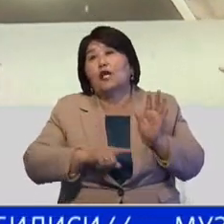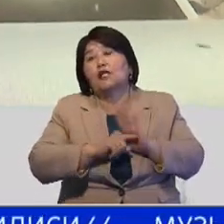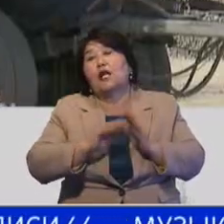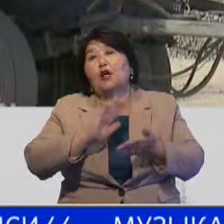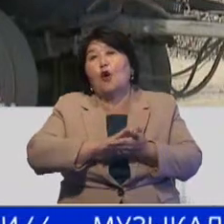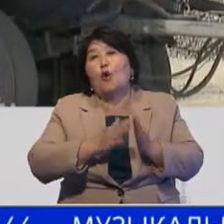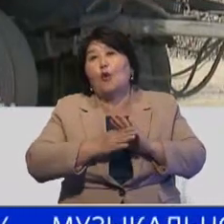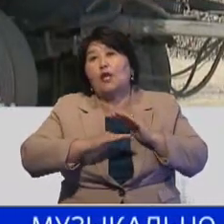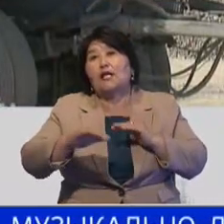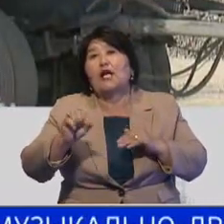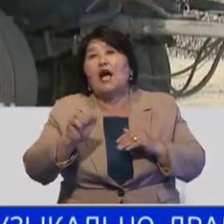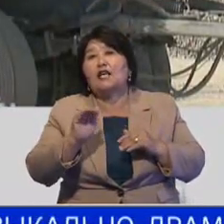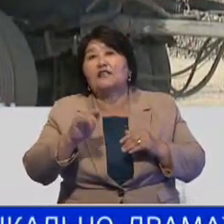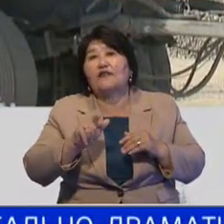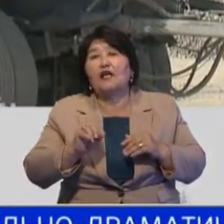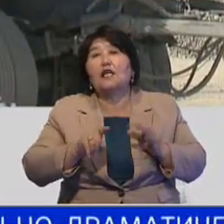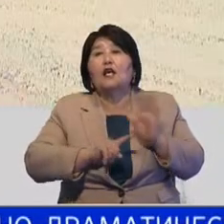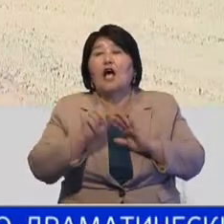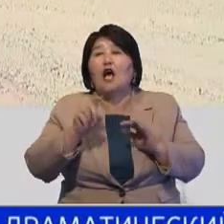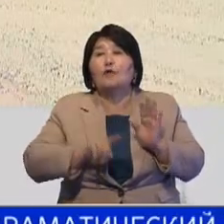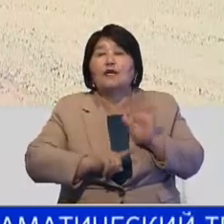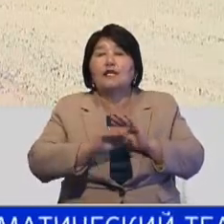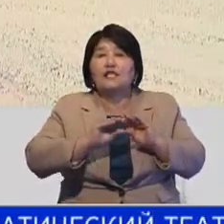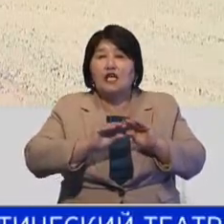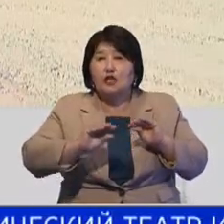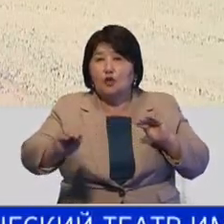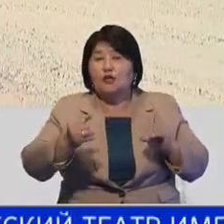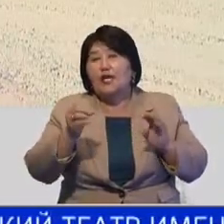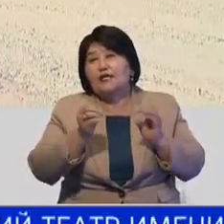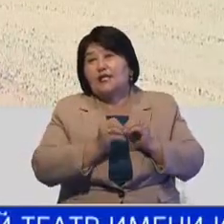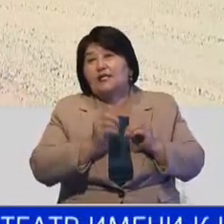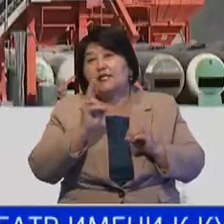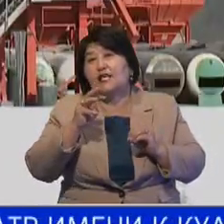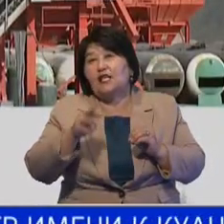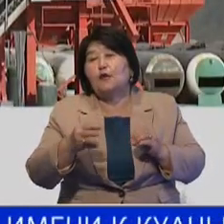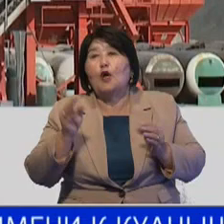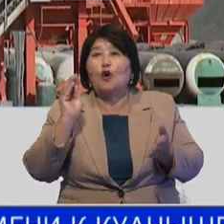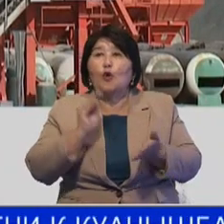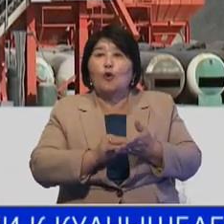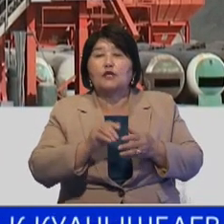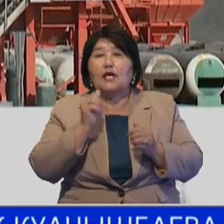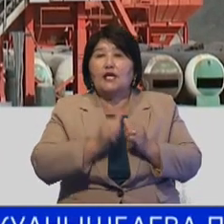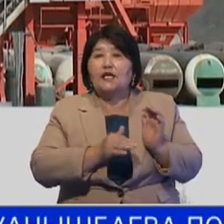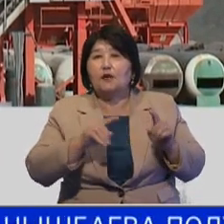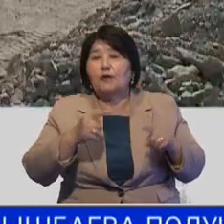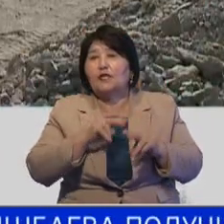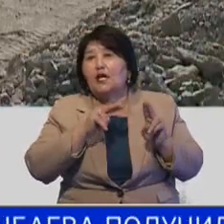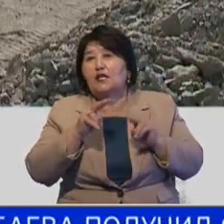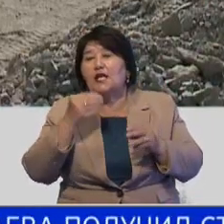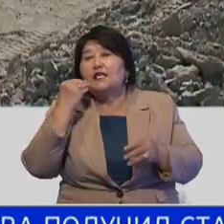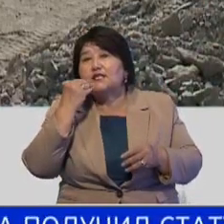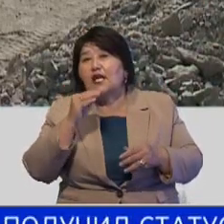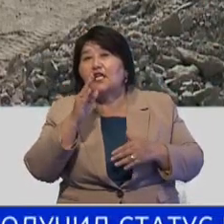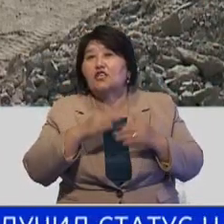началась укладка асфальта с начала апреля уложен нижний слой асфальта на 10 км установлен непрерывный технический надзор за